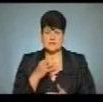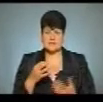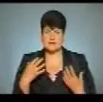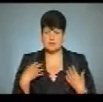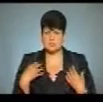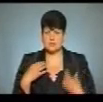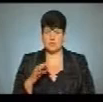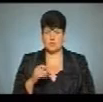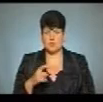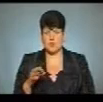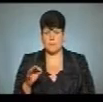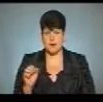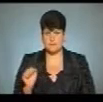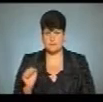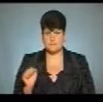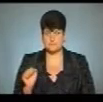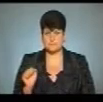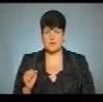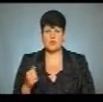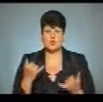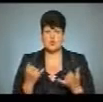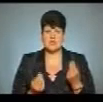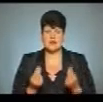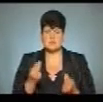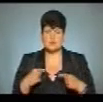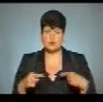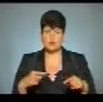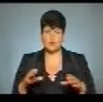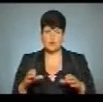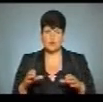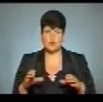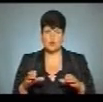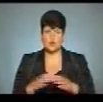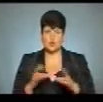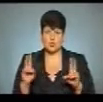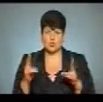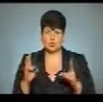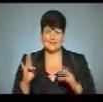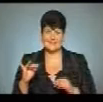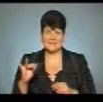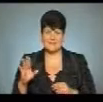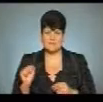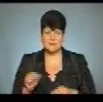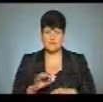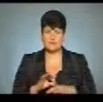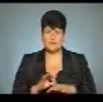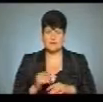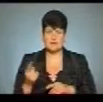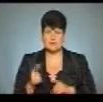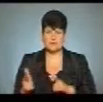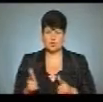науки Ольга Хома. Сьогодні гравці футбольного клубу «Нива» Тернопіль провели перше підготовче тренування